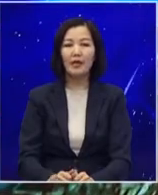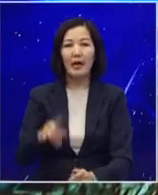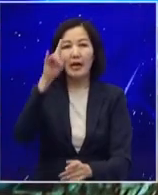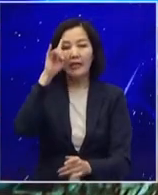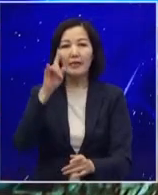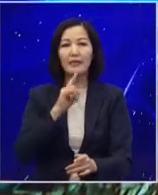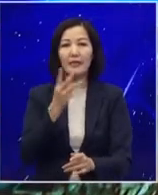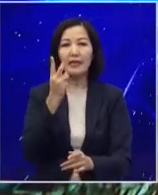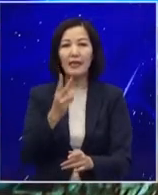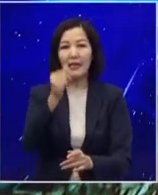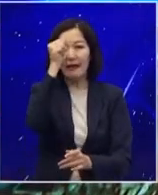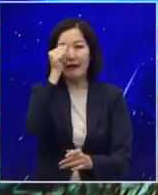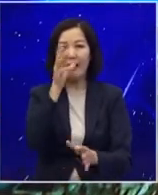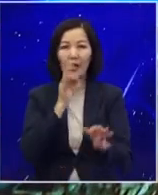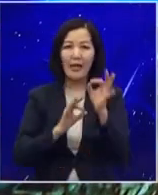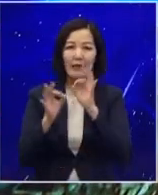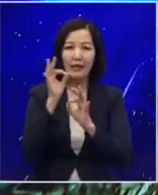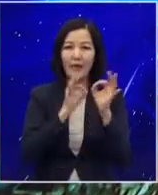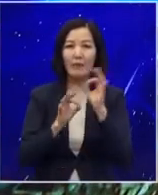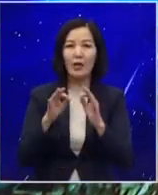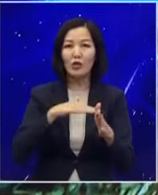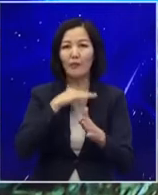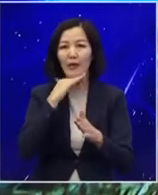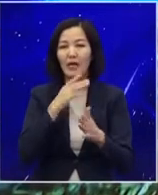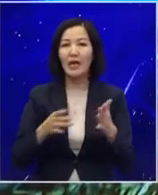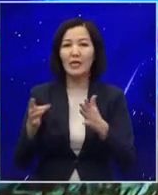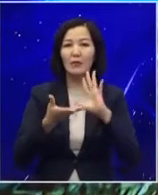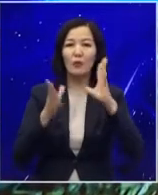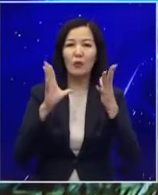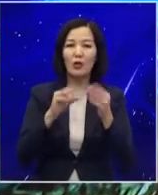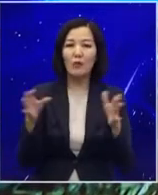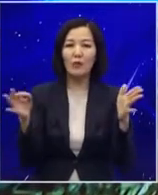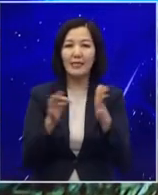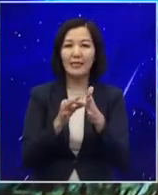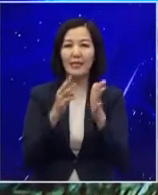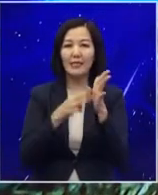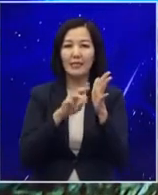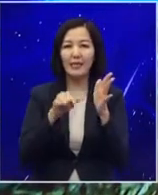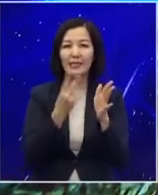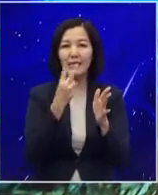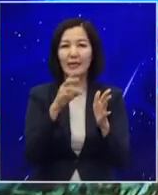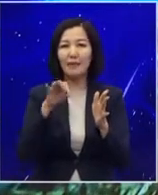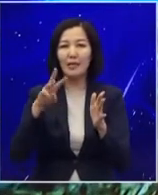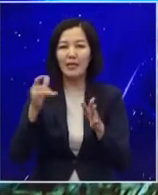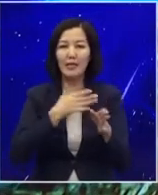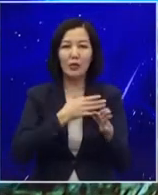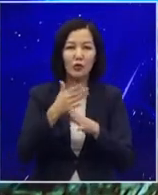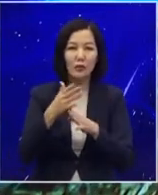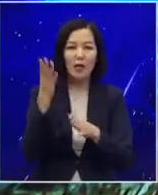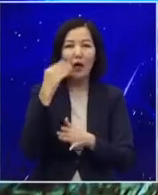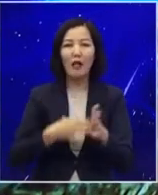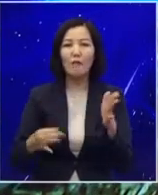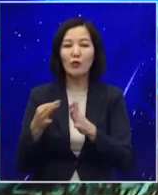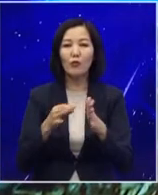Елде 2 айға жететін дәрі-дәрмек қоры бар. Республика бойынша бұл мақсатқа 8-де 2 миллиард теңге жұмсалды. Ал Алматы облысында